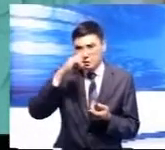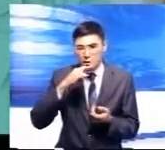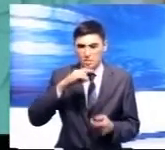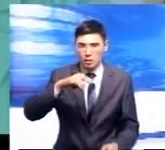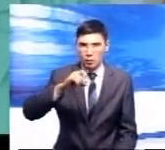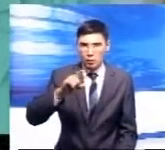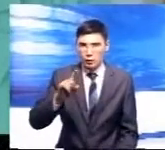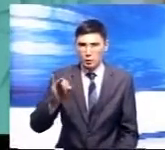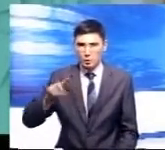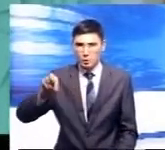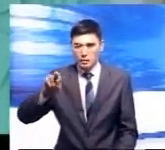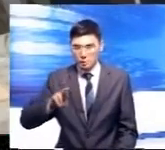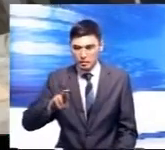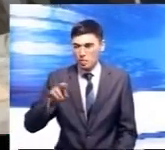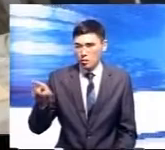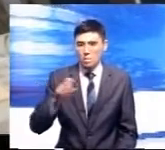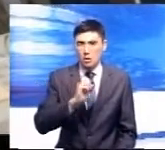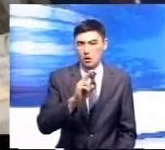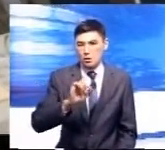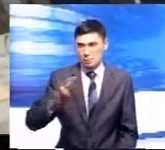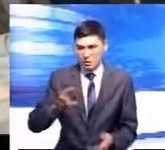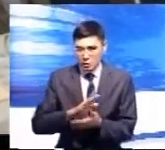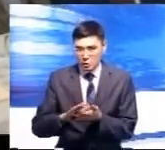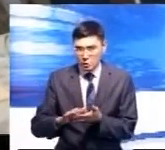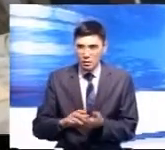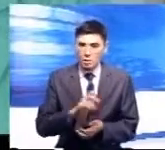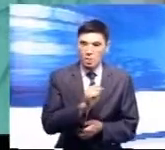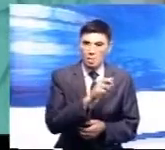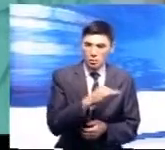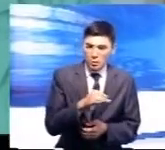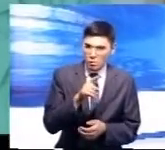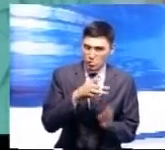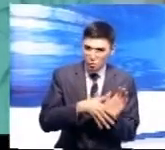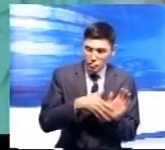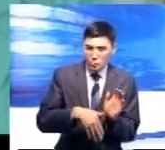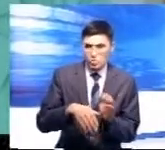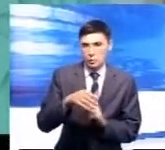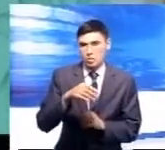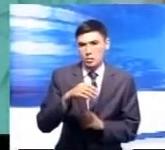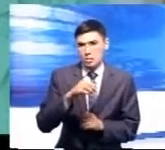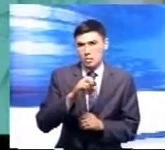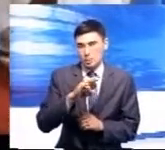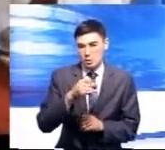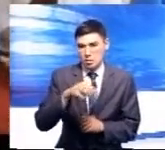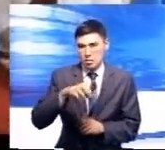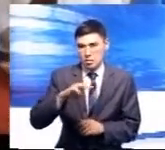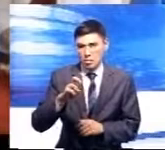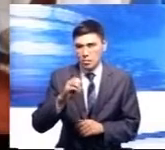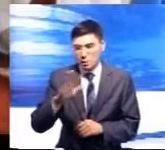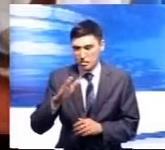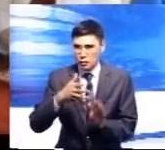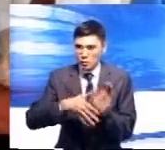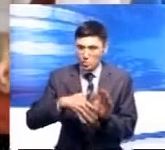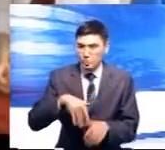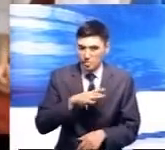творчество Акына-импровизатора оказали произведения Абая Кунанбаева и Асета Найманбаева. Заслуженное признание в народе получили такие